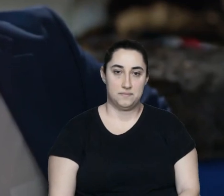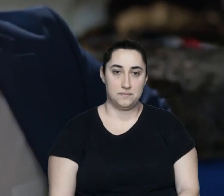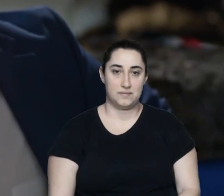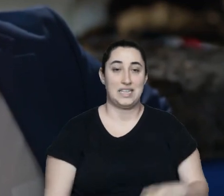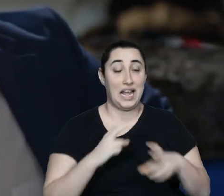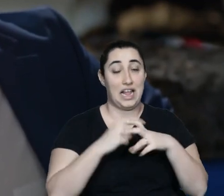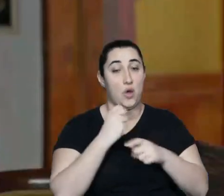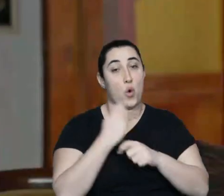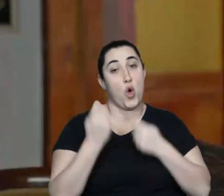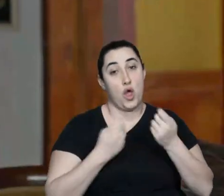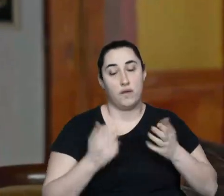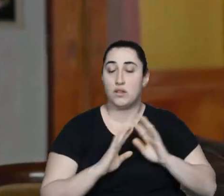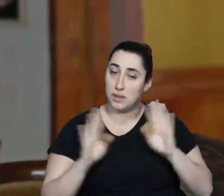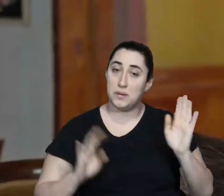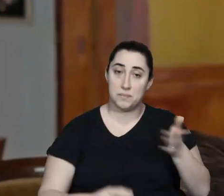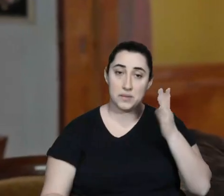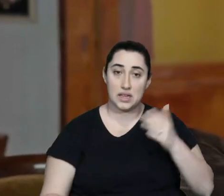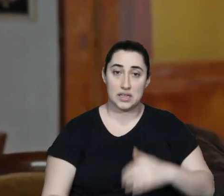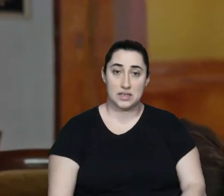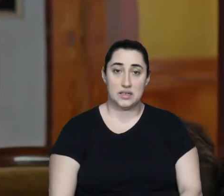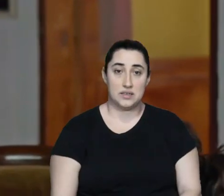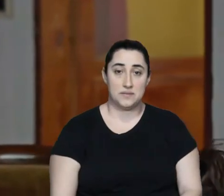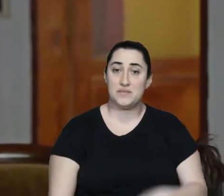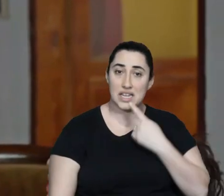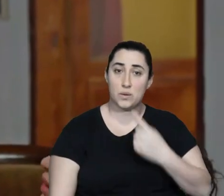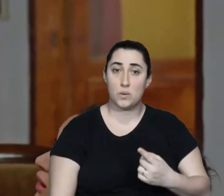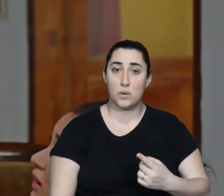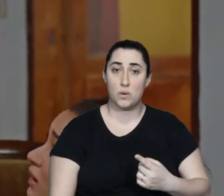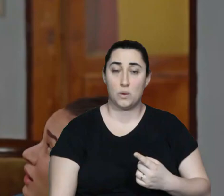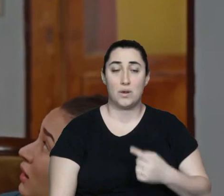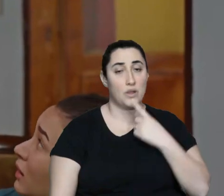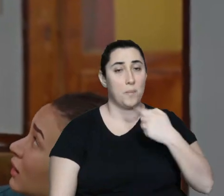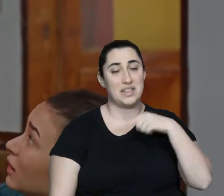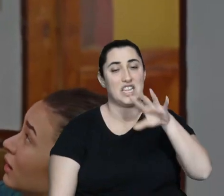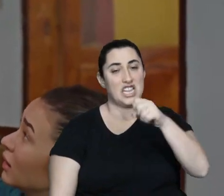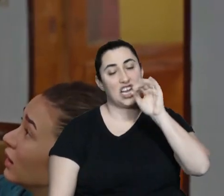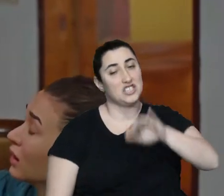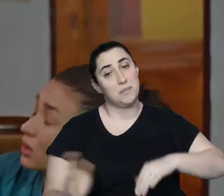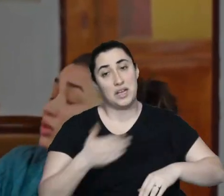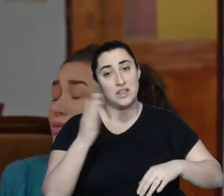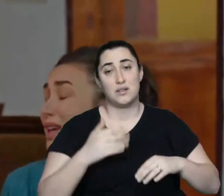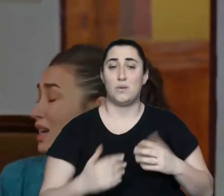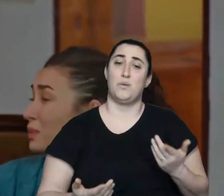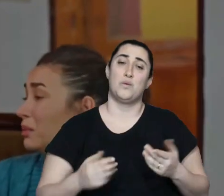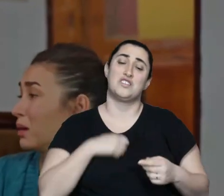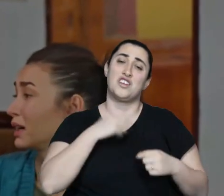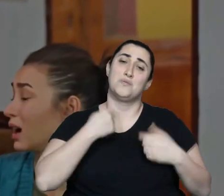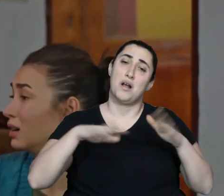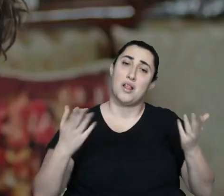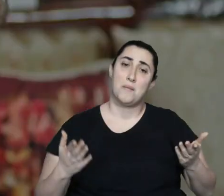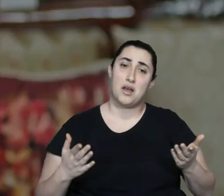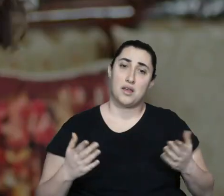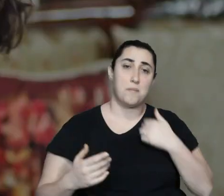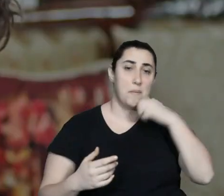Tehlikeli görev şekli. Tamam hadi. Ne diyor? Diyor ki ben sizi almaya geleceğim. Yürü hadi yürü. Hiç saçmalama abla